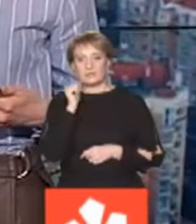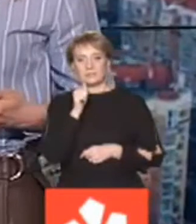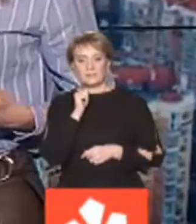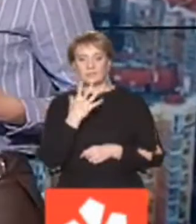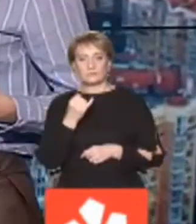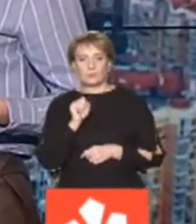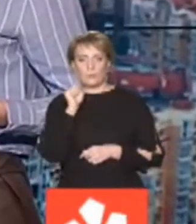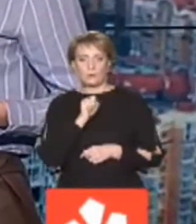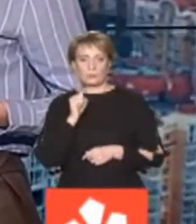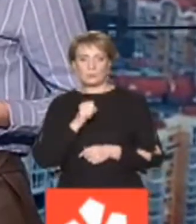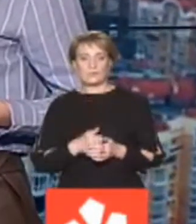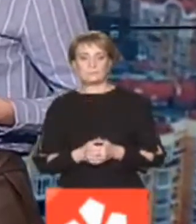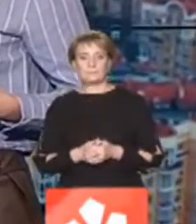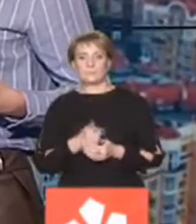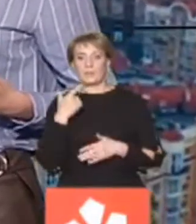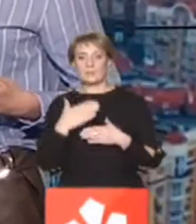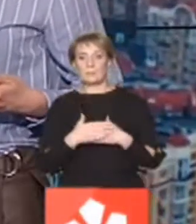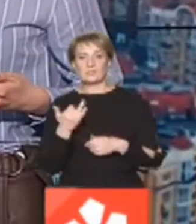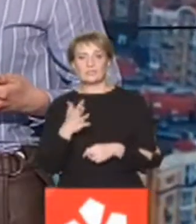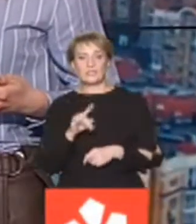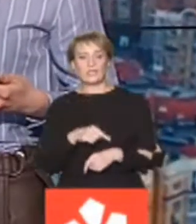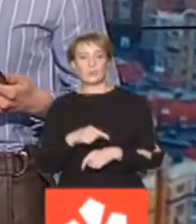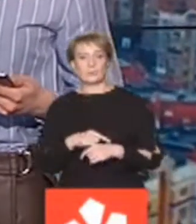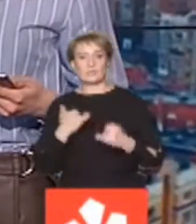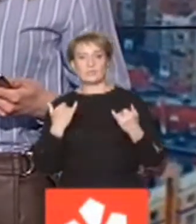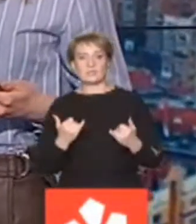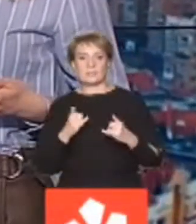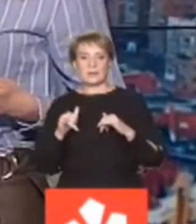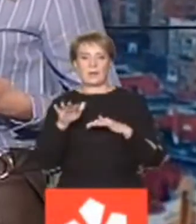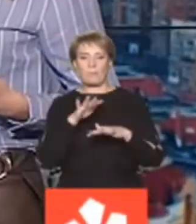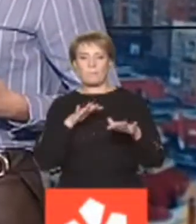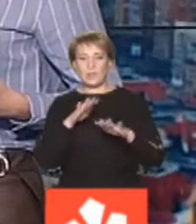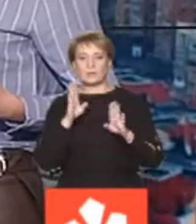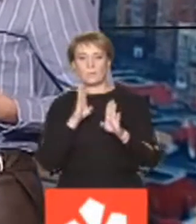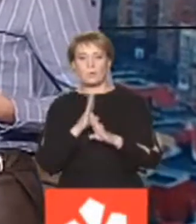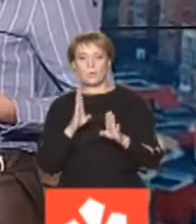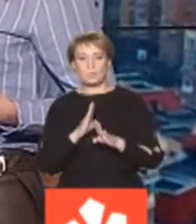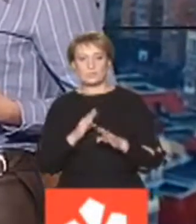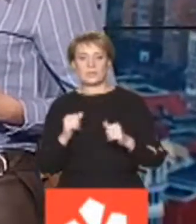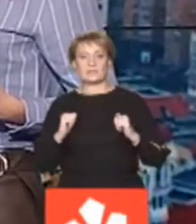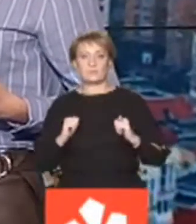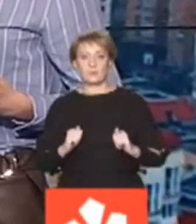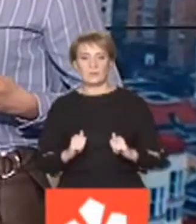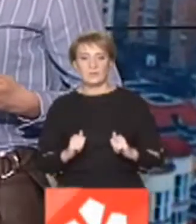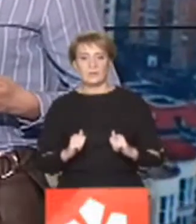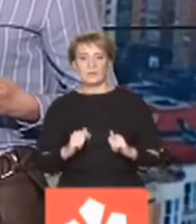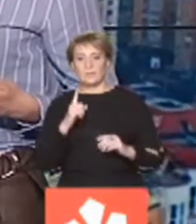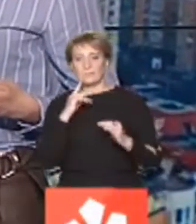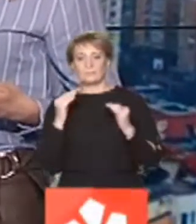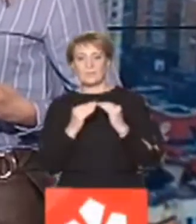розпочнеться морозний. У найближчі кілька годин сьогодні ще отримається хмарна погода така, доволі спокійна, вітер